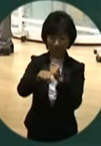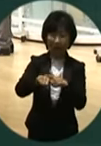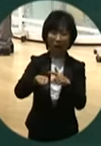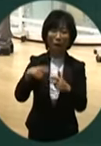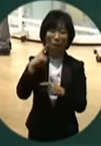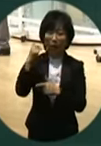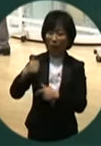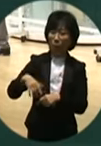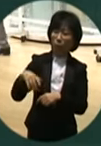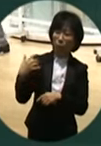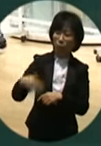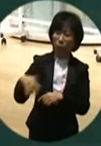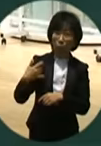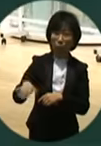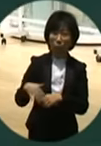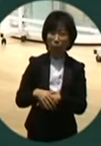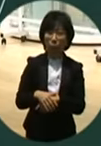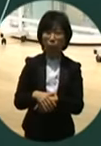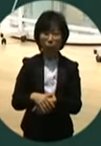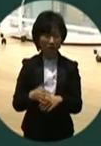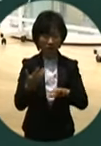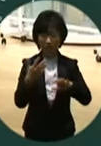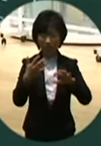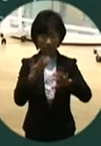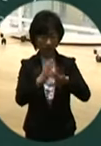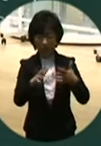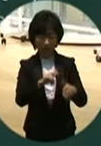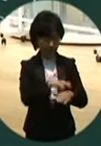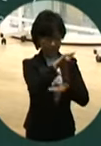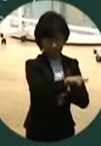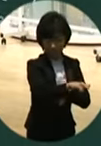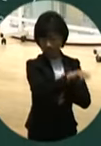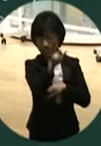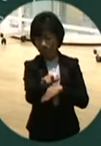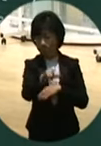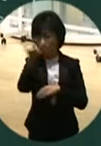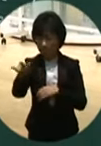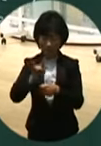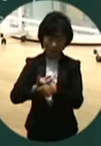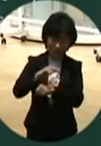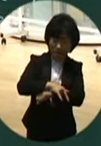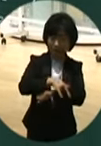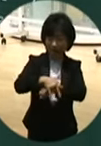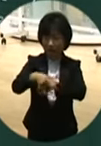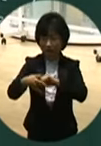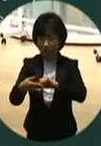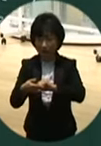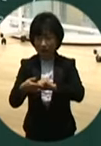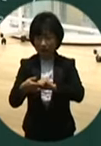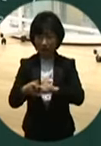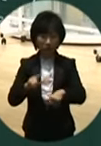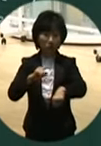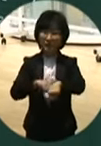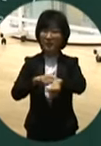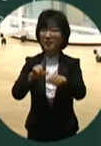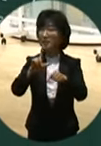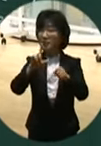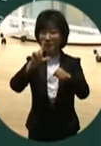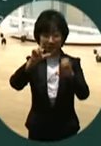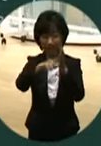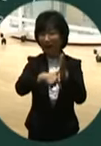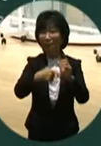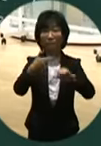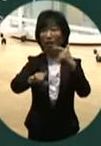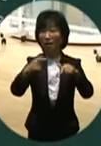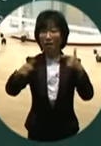pastors are outstanding. 맨날을 왔다 갔다 했는데요. So we went to various different countries. 그리고 가는 데마다 시차 다 다르잖아요. And of course, there's